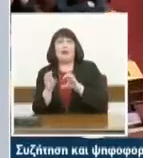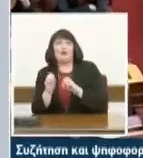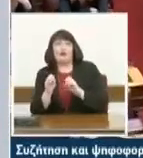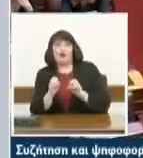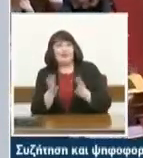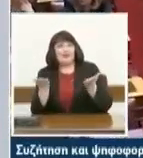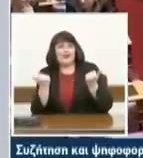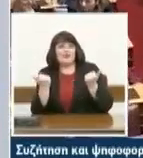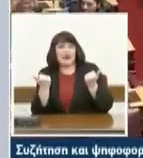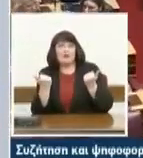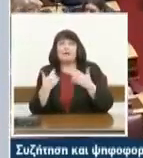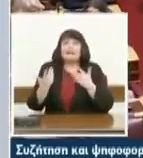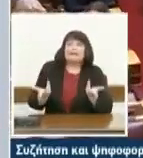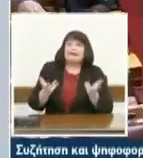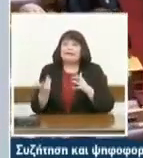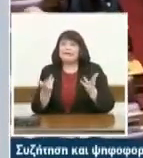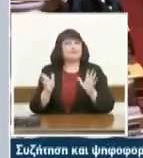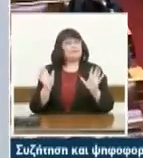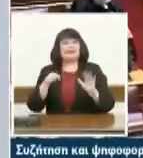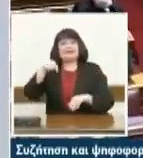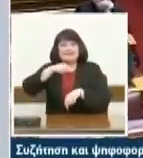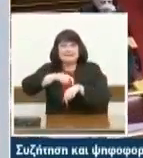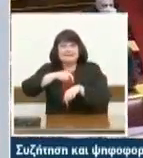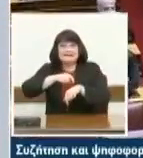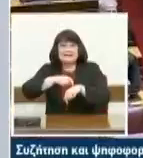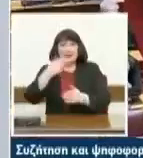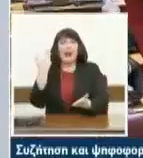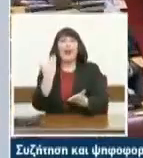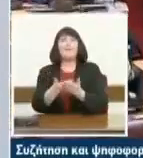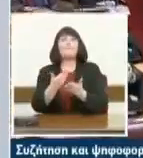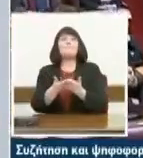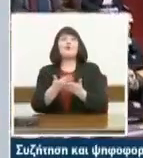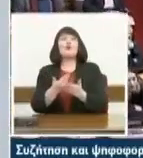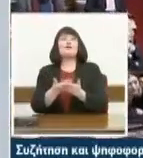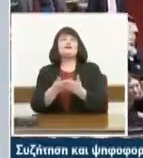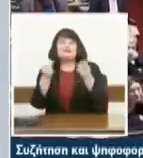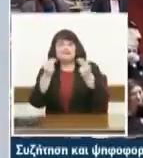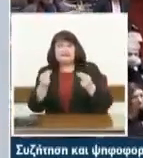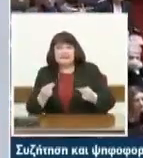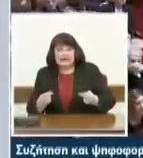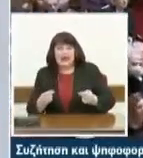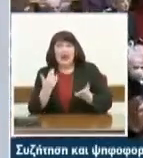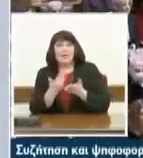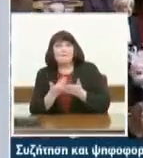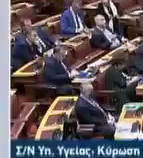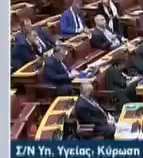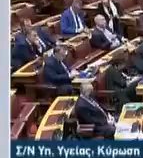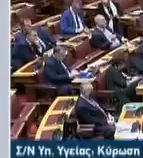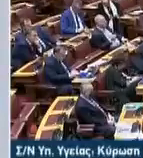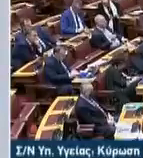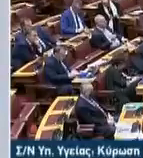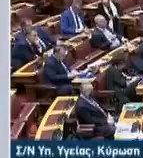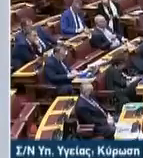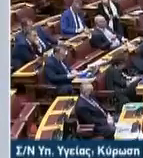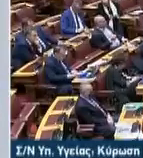προεκλογικό εσείς, σε αυτή την περίπτωση. Γιατί έτσι καλέσετε διάλογο. Όχι, αλλά φαντάζομαι να το θέσει δημόσια. Επιτρέψτε μου,